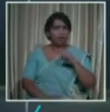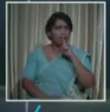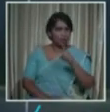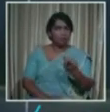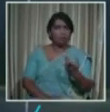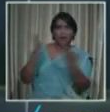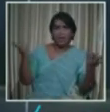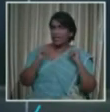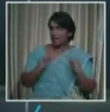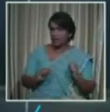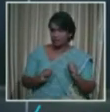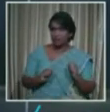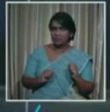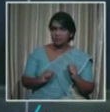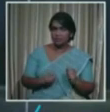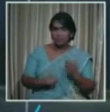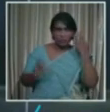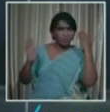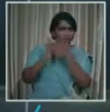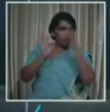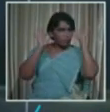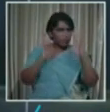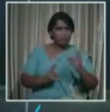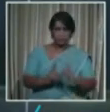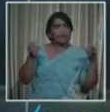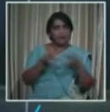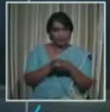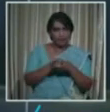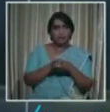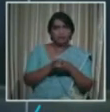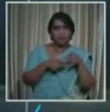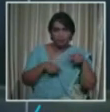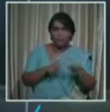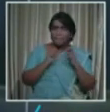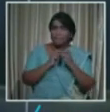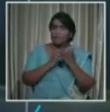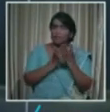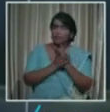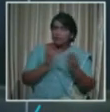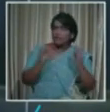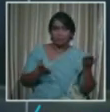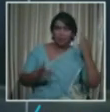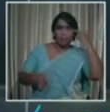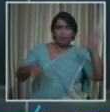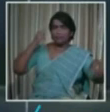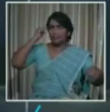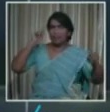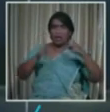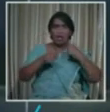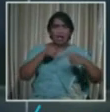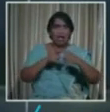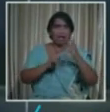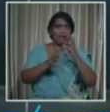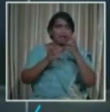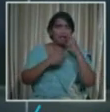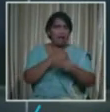ගැන සංවේදී නොවන්නේ ඒ අසංවේදී පාර්ලිමේන්තුවක් කියලා පෙන්වන එකද අපේ වගකීම ඒ තත්වයෙන් බේරගන්න මොකද්ද කරන්නේ ඒකට අලබතල ගැන කතා කරා කියලා